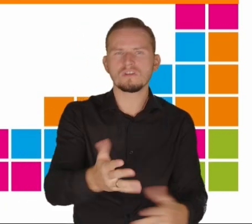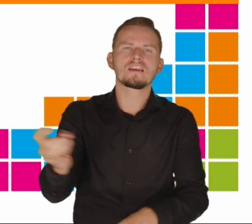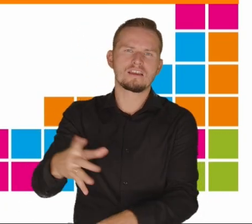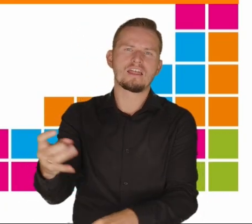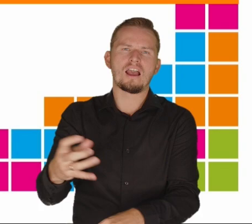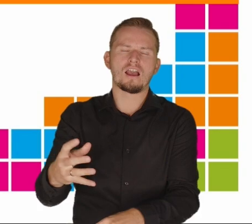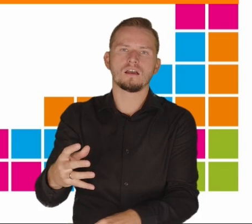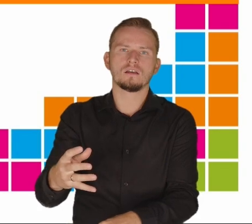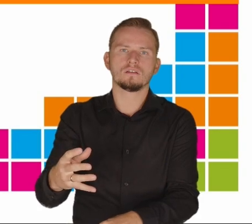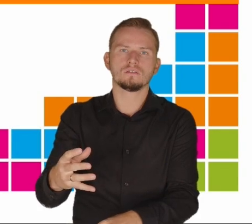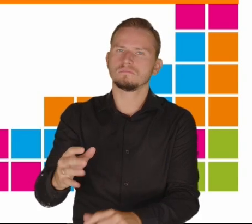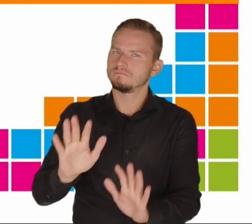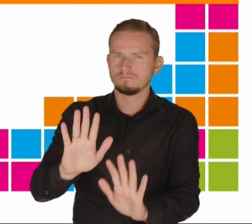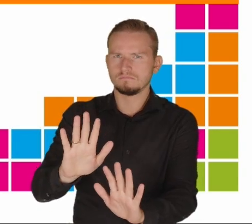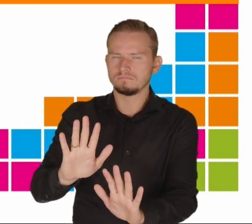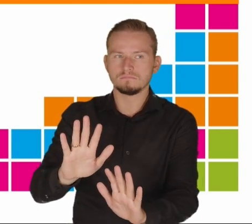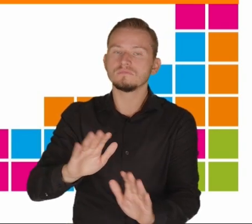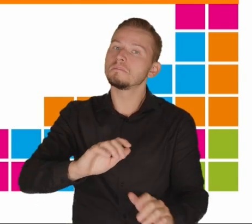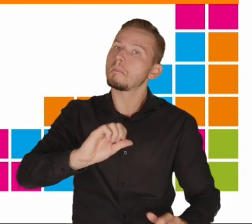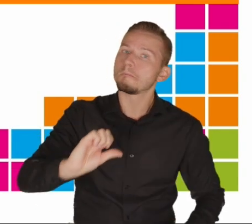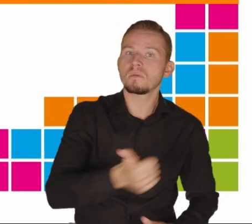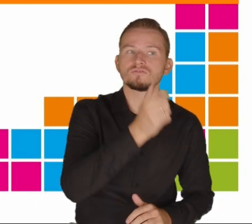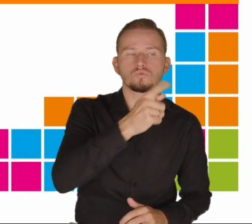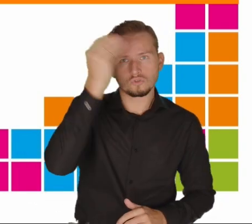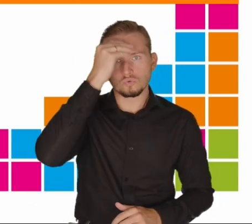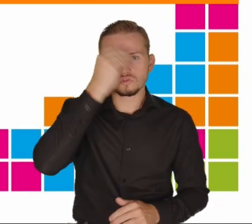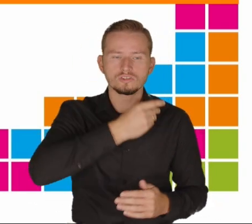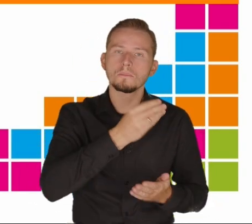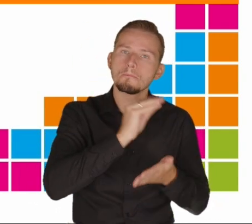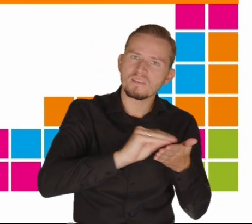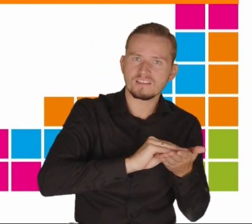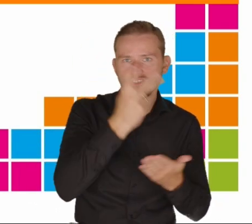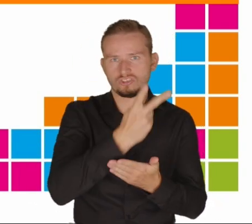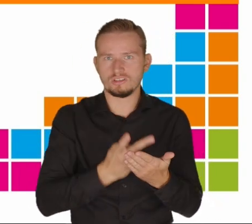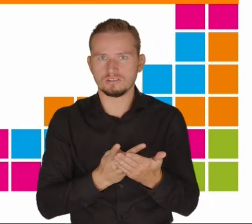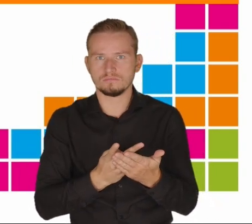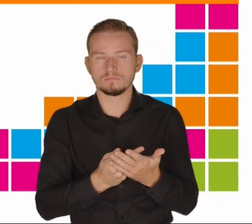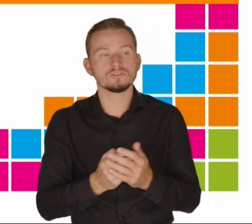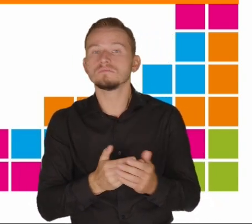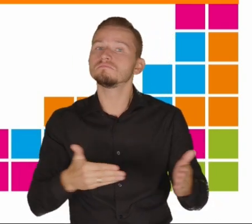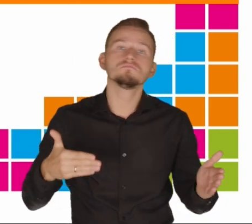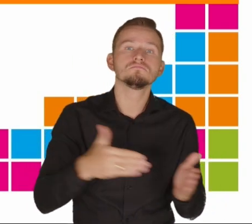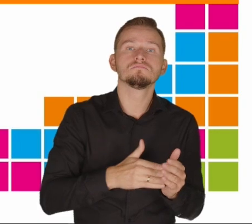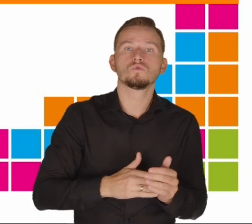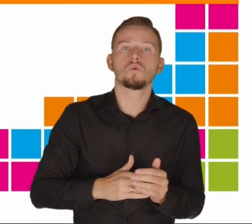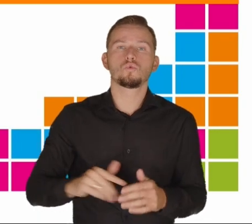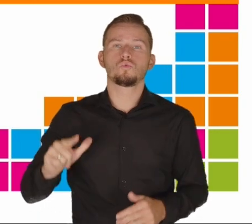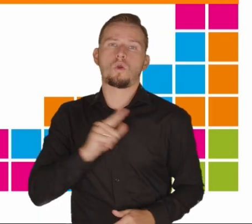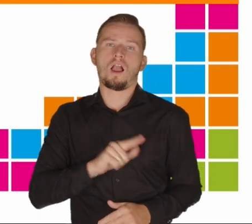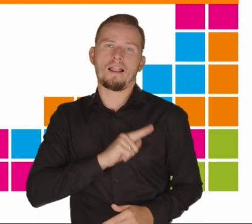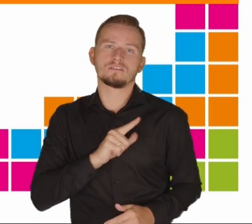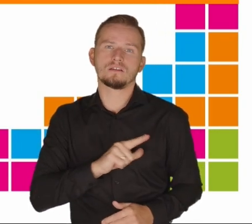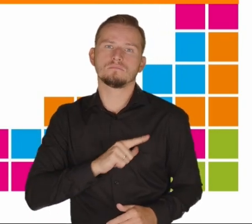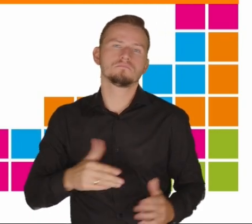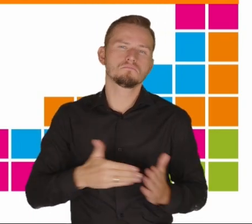nie nauczy się pisać i czytać. Czyli mniej więcej do końca drugiej klasy. Powiem Państwu dlaczego, bo